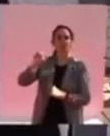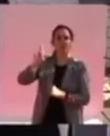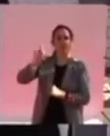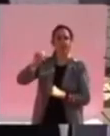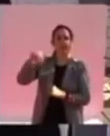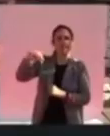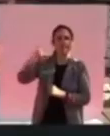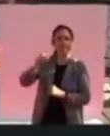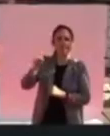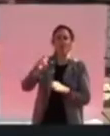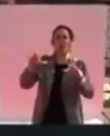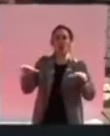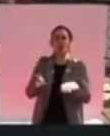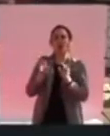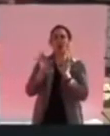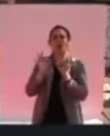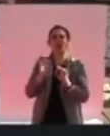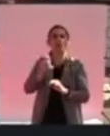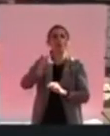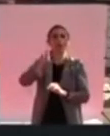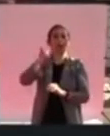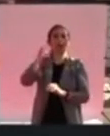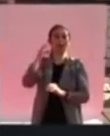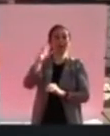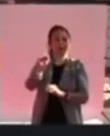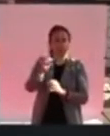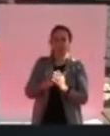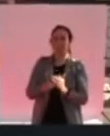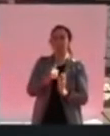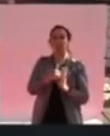erika erika qual è la tua domanda per il ministro